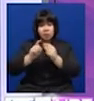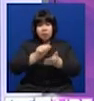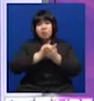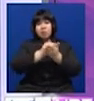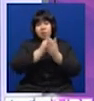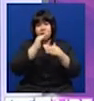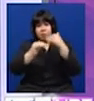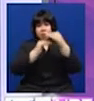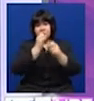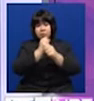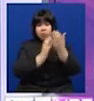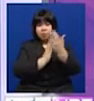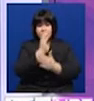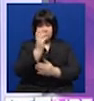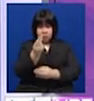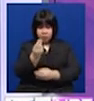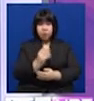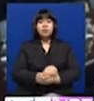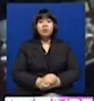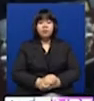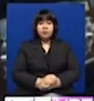ให้มีความสะดวกรวดเร็วและมีประสิทธิภาพค่ะ